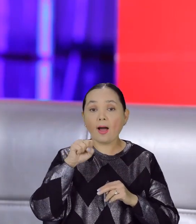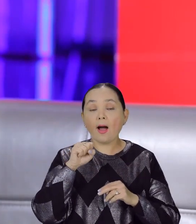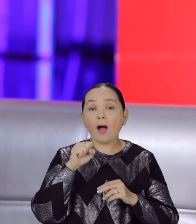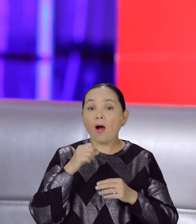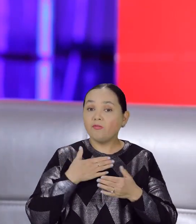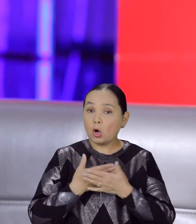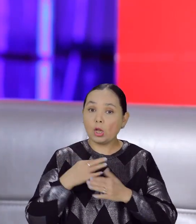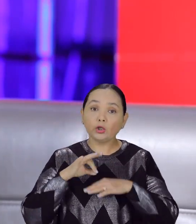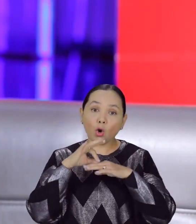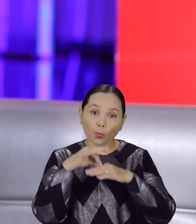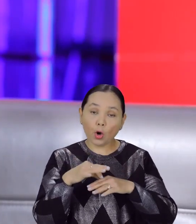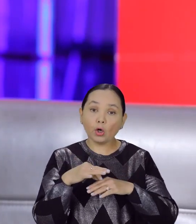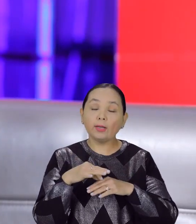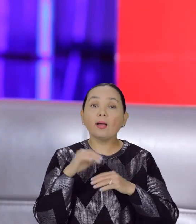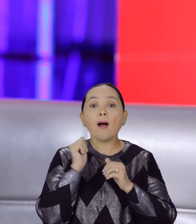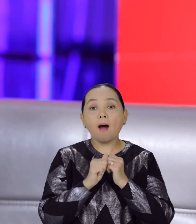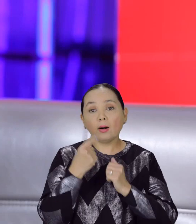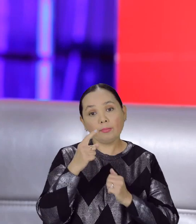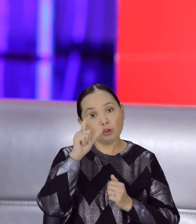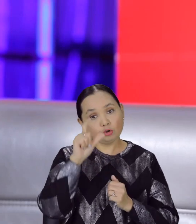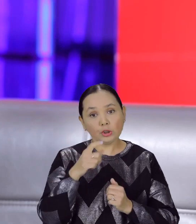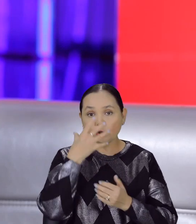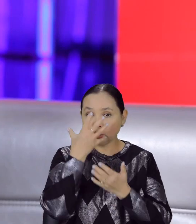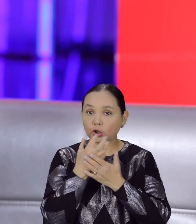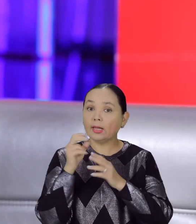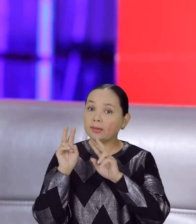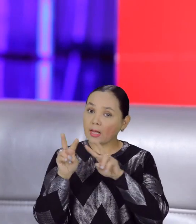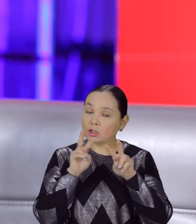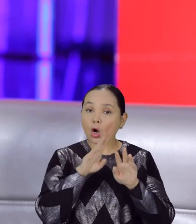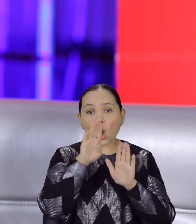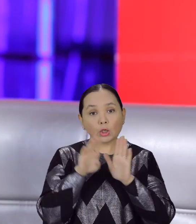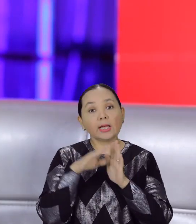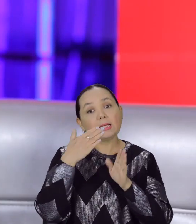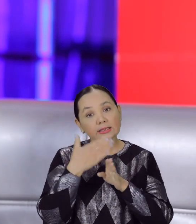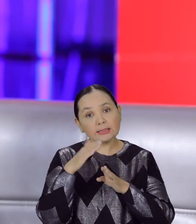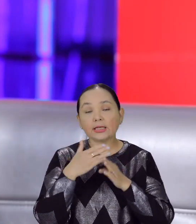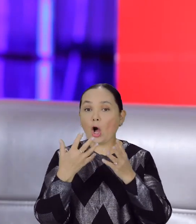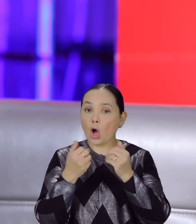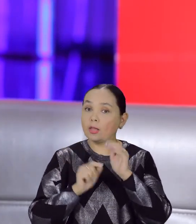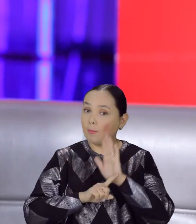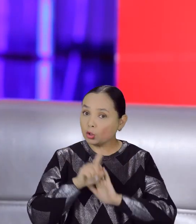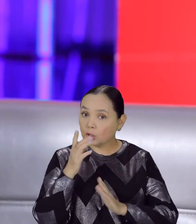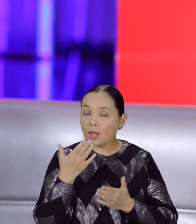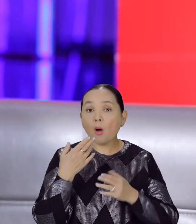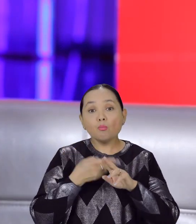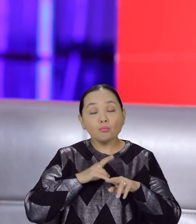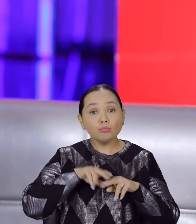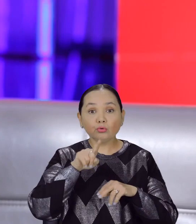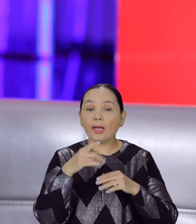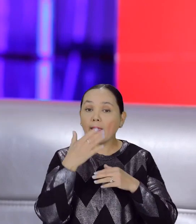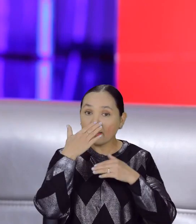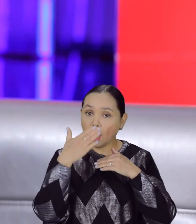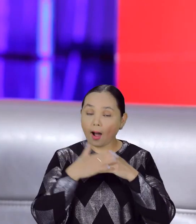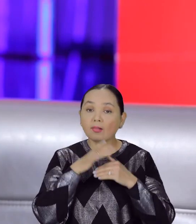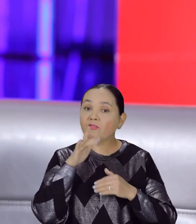strukturasida faoliyat olib borayotgan har bir shaxs jiddiy nazorat ostiga asta-sekin olina boshlanyapti. Buni endigina